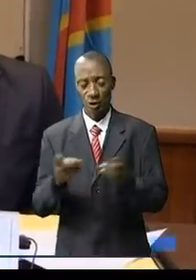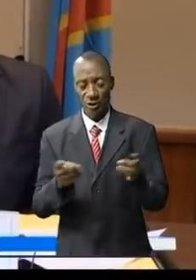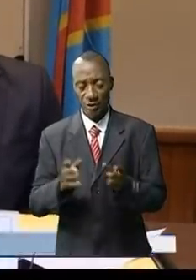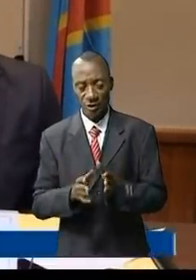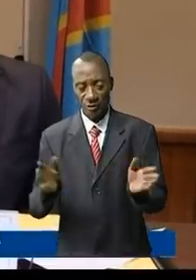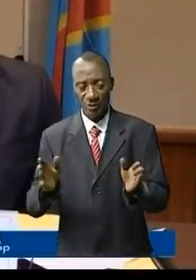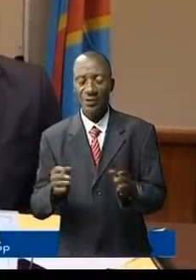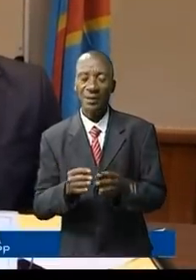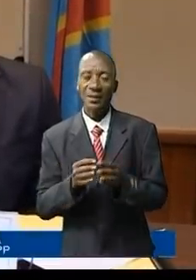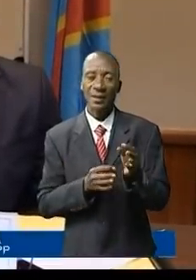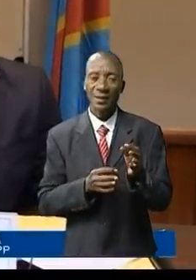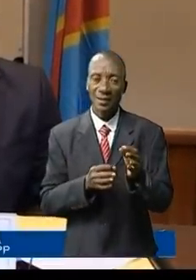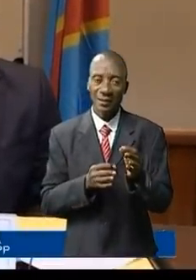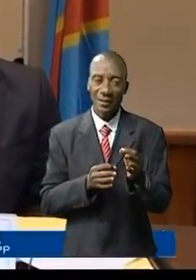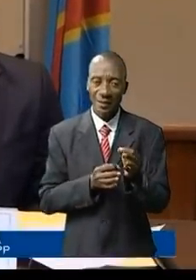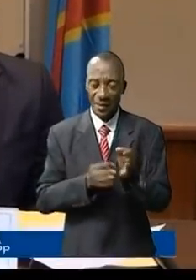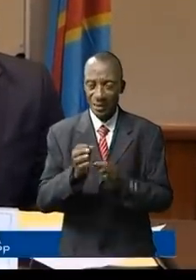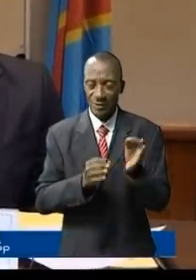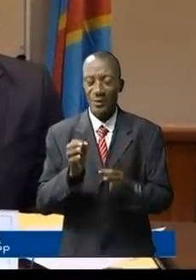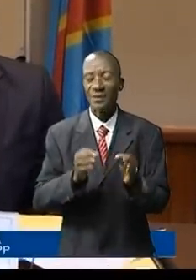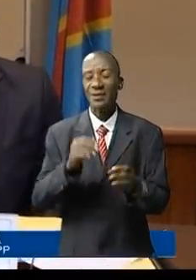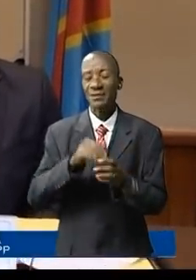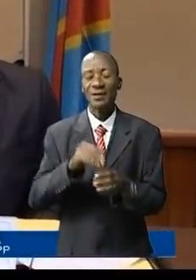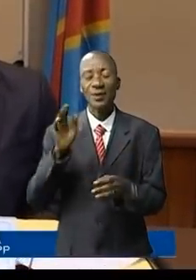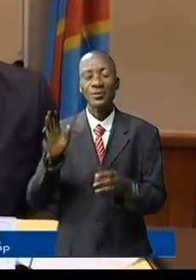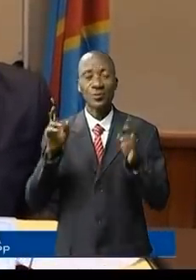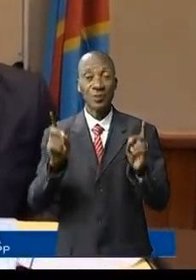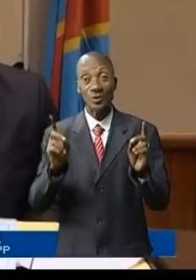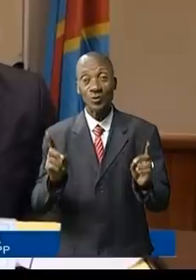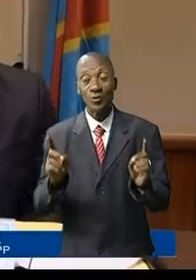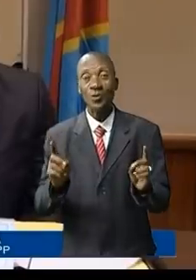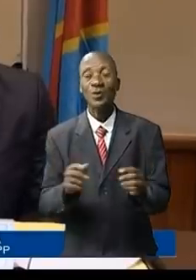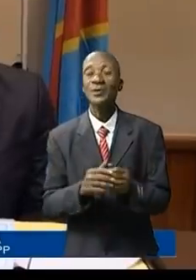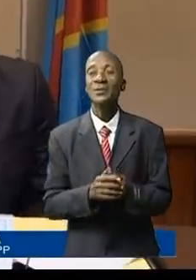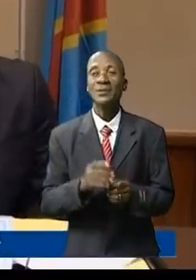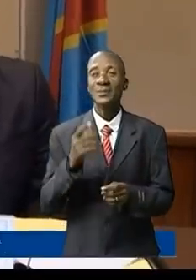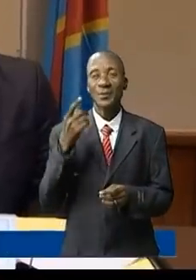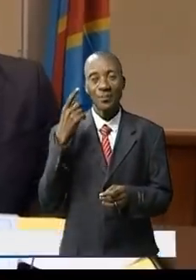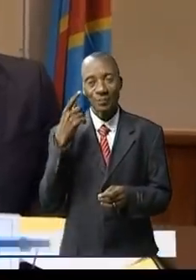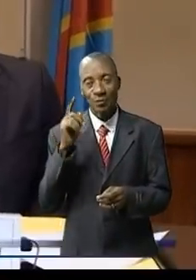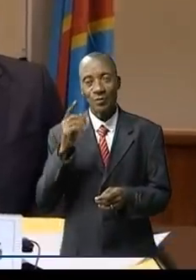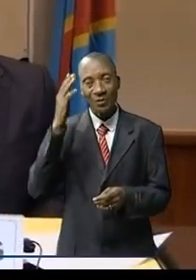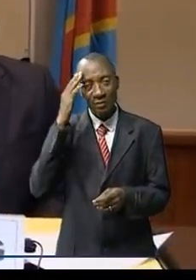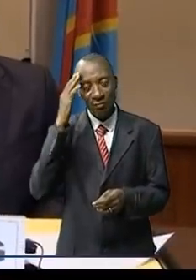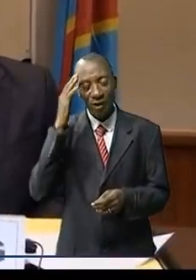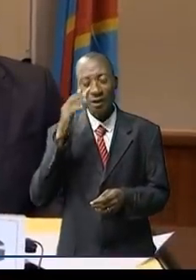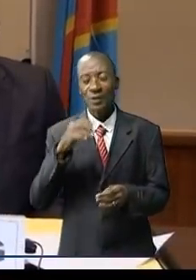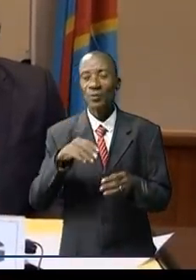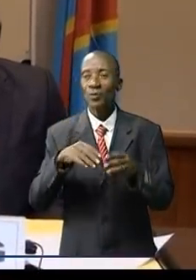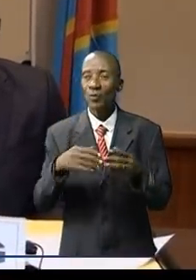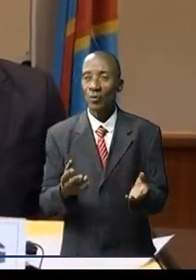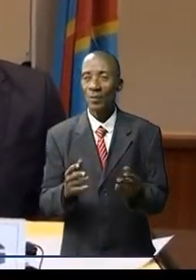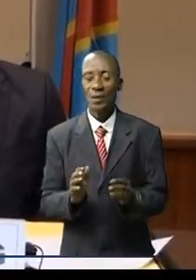après identification des besoins, de définir les activités à réaliser, de déterminer les prévisions budgétaires